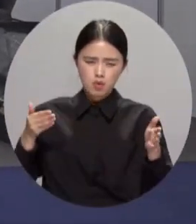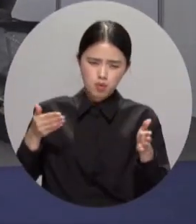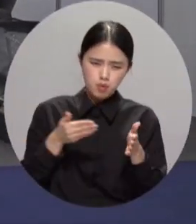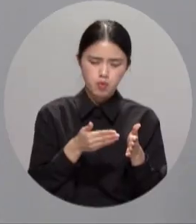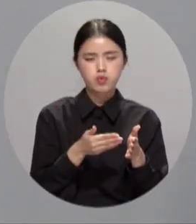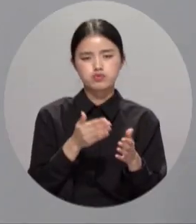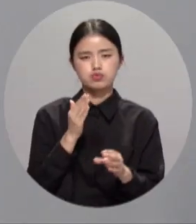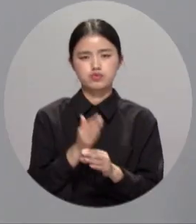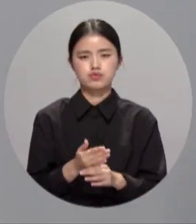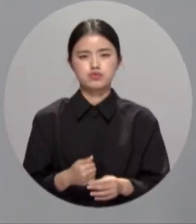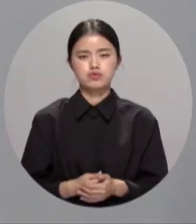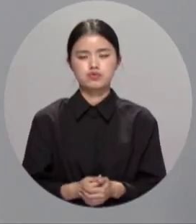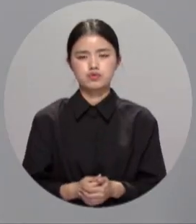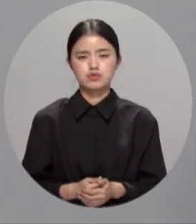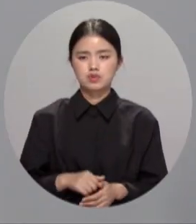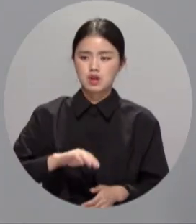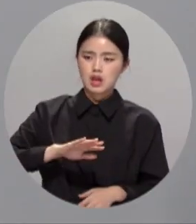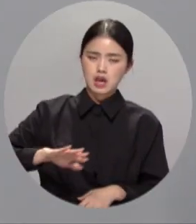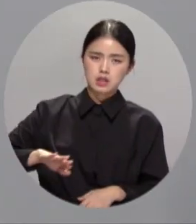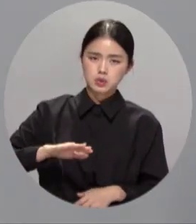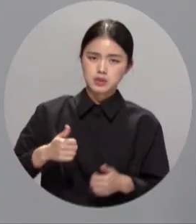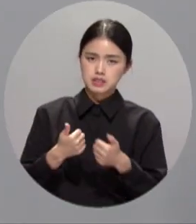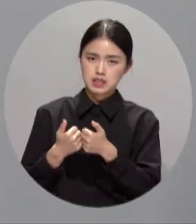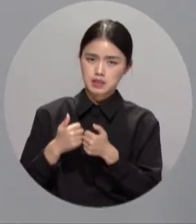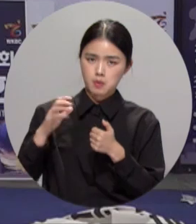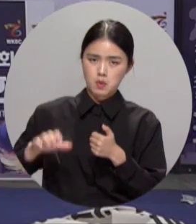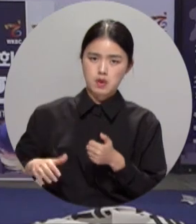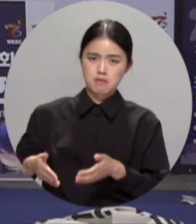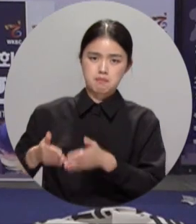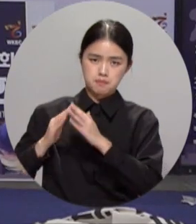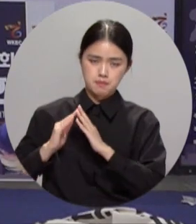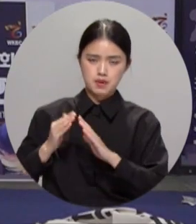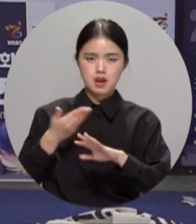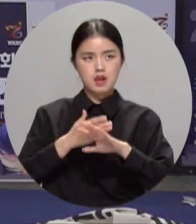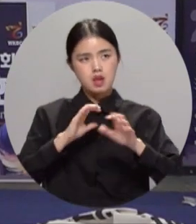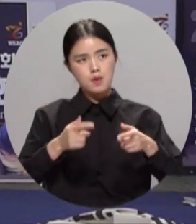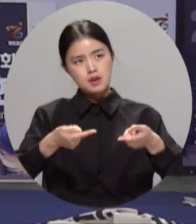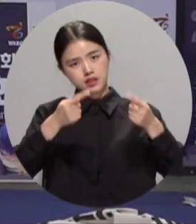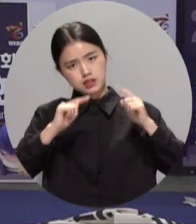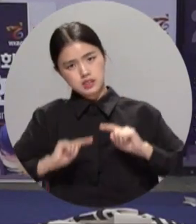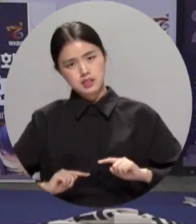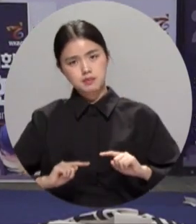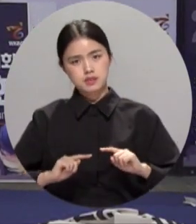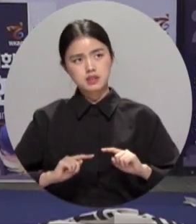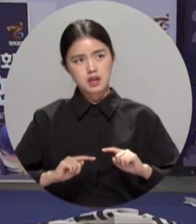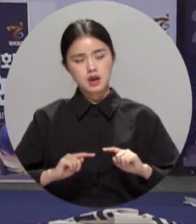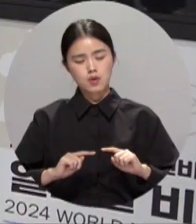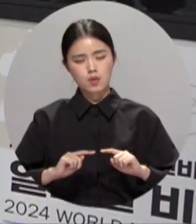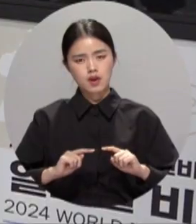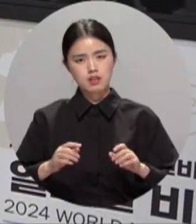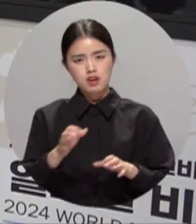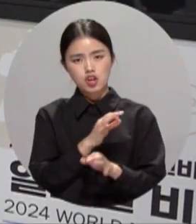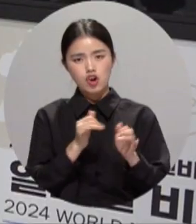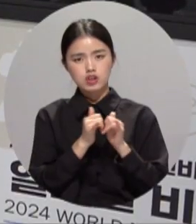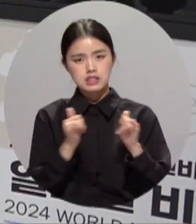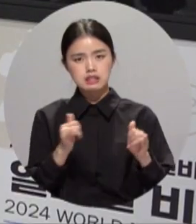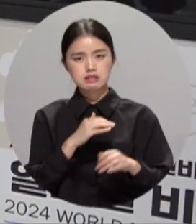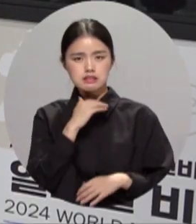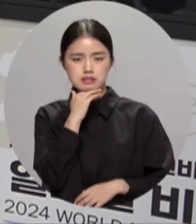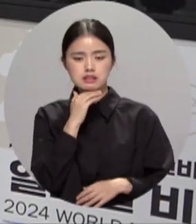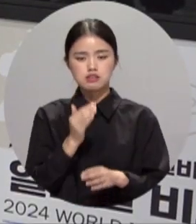중입니다. 한쪽에는 비즈니스 상담관이 마련돼 해외에서 참석한 동포 경제인들을 기다리고